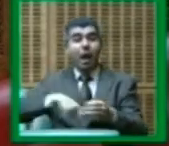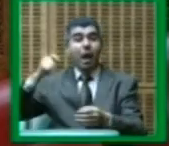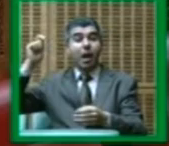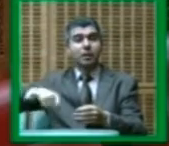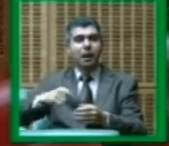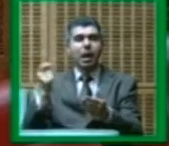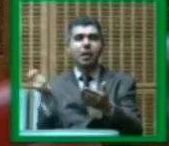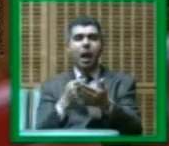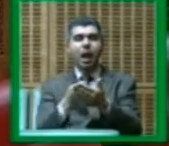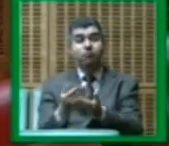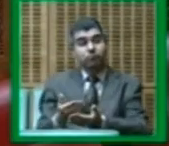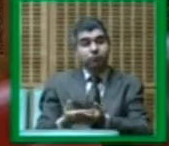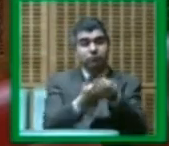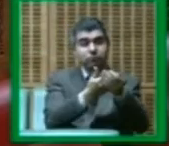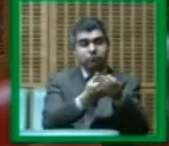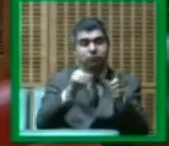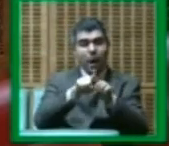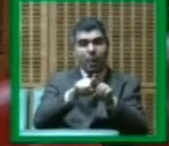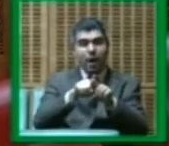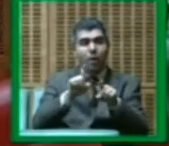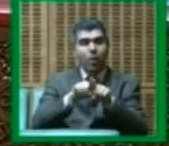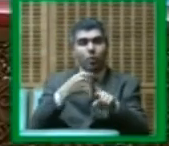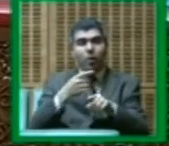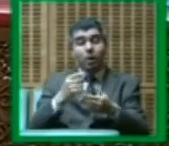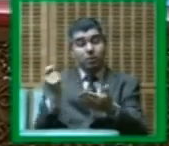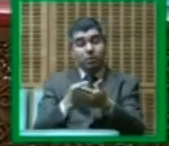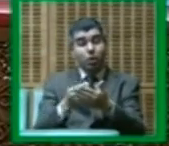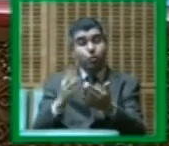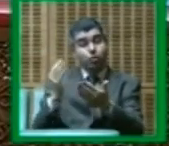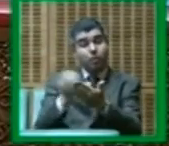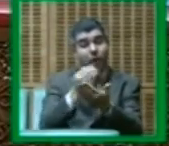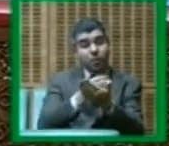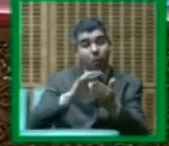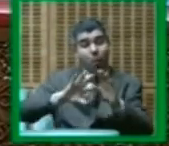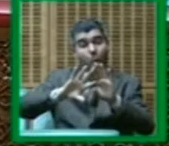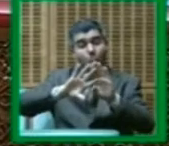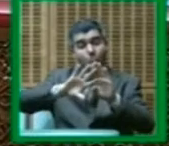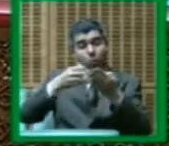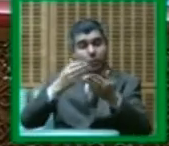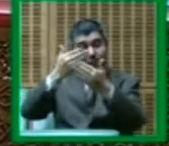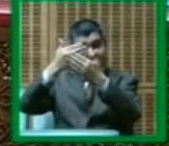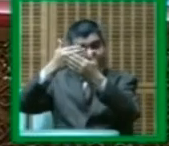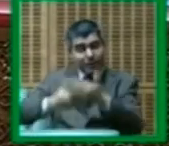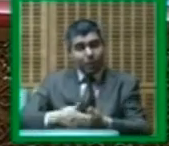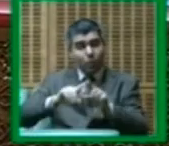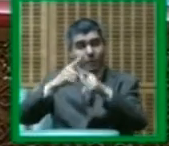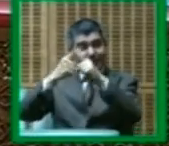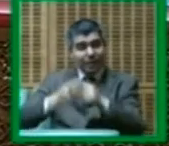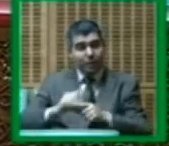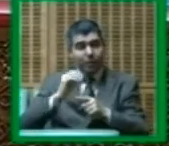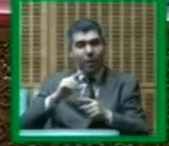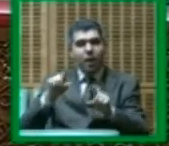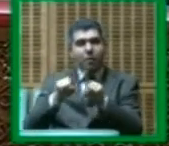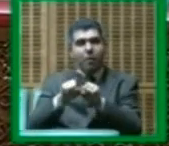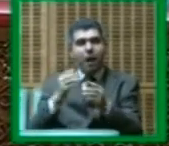يعني الامتناع، ينبغي أن يشمل المبالغ المحكوم بها. وبالطبع إذا تحدثتم عن بعض الإجراءات